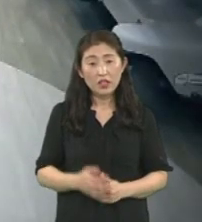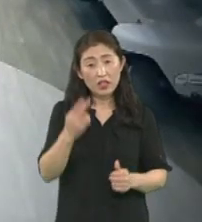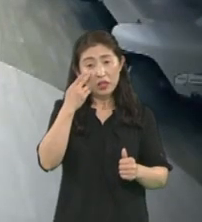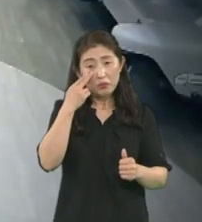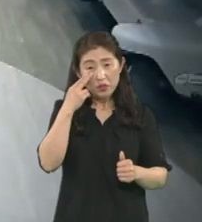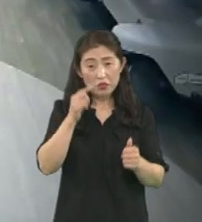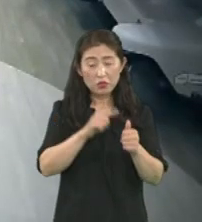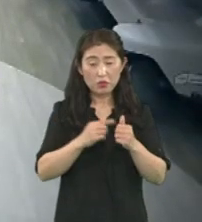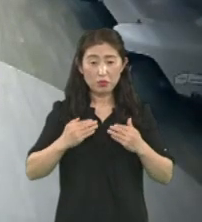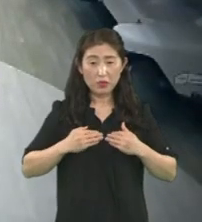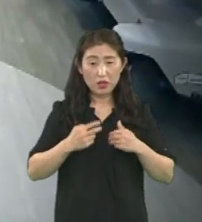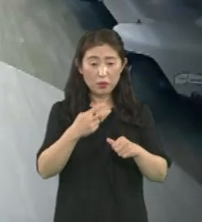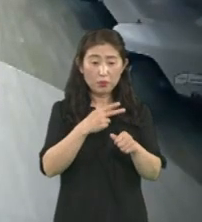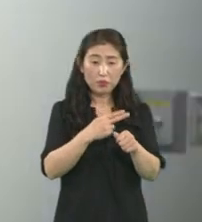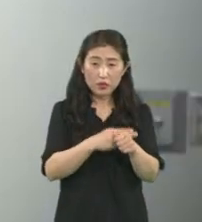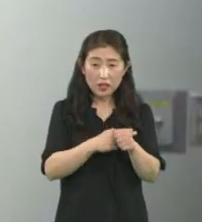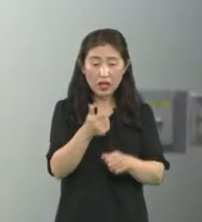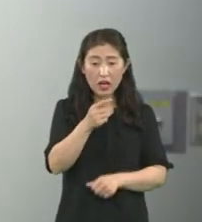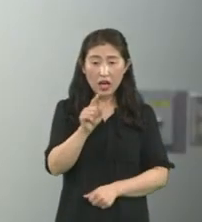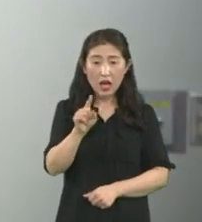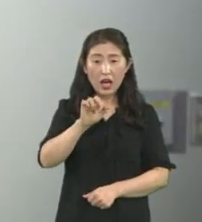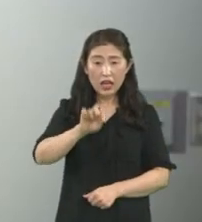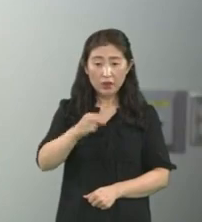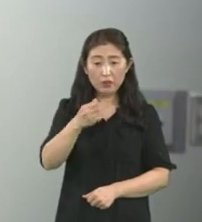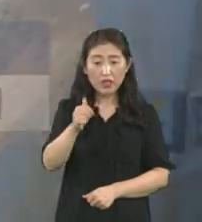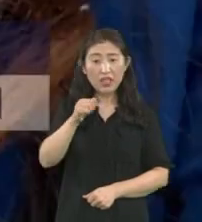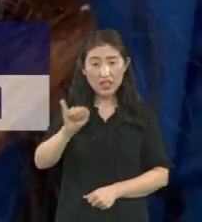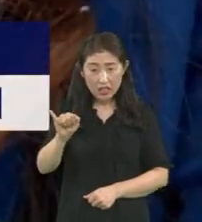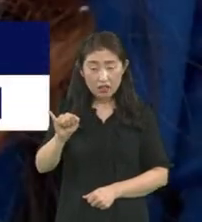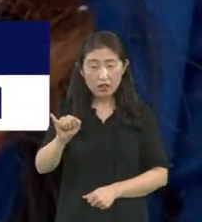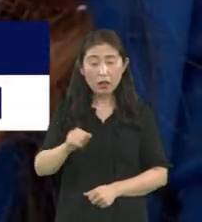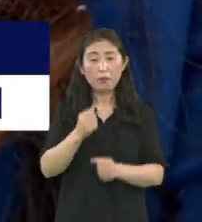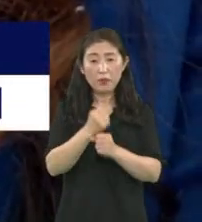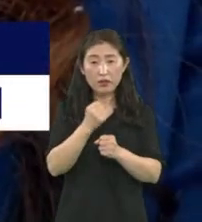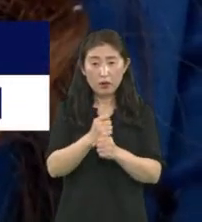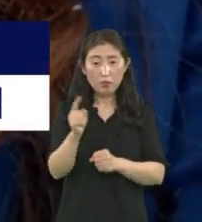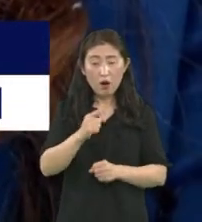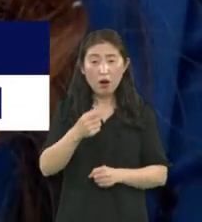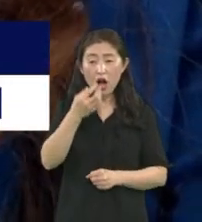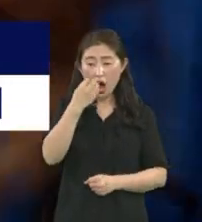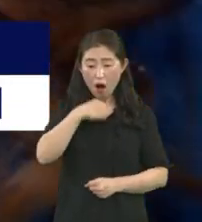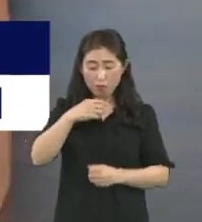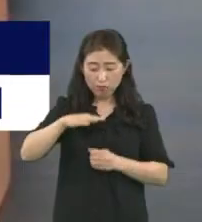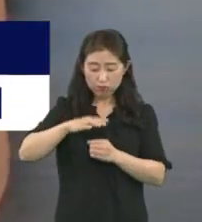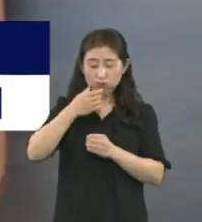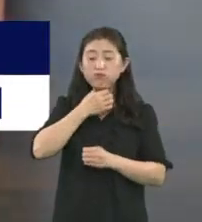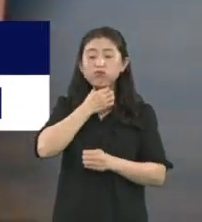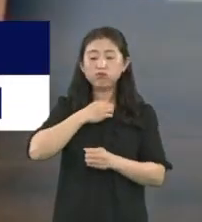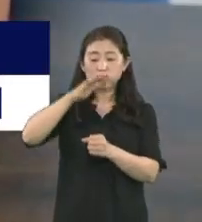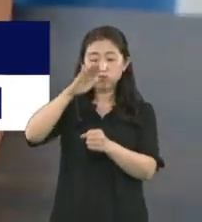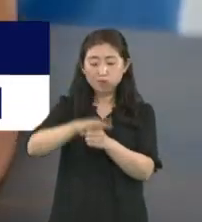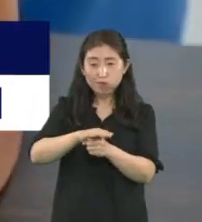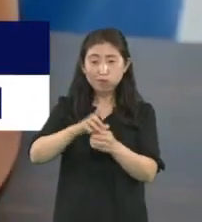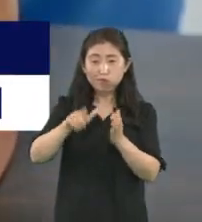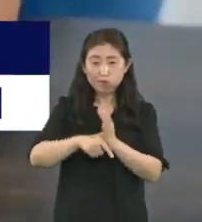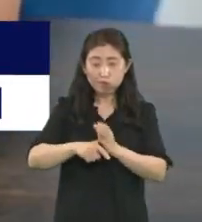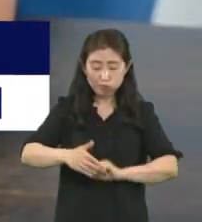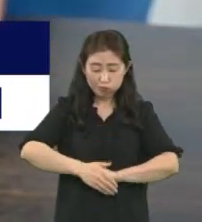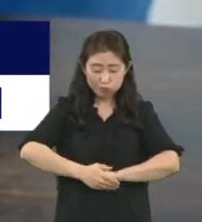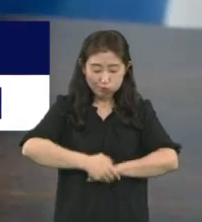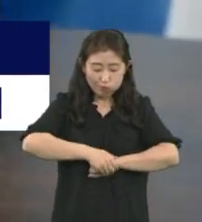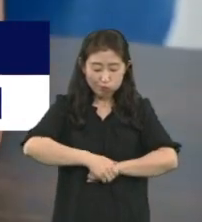미국의 흉부외과 의사 헨리 하임리히가 만든 하임리히법은 이물질이 기도를 막아 숨쉬기 어려운 상황에서 가슴에